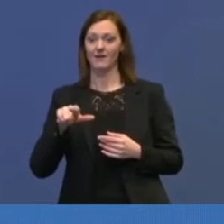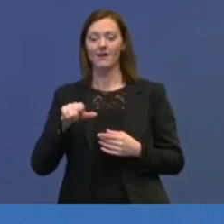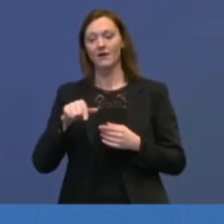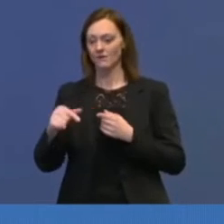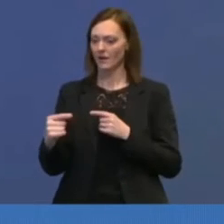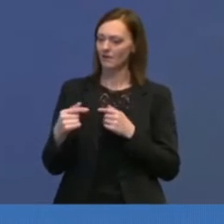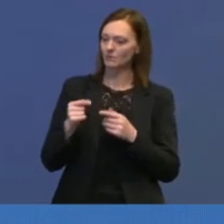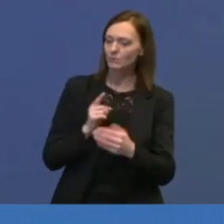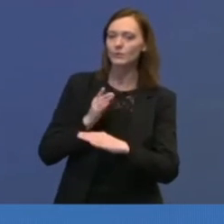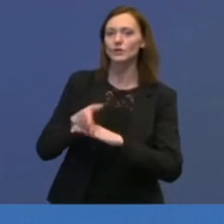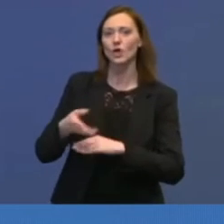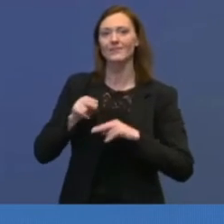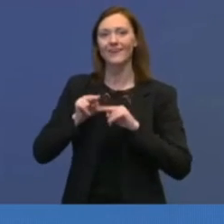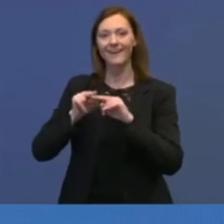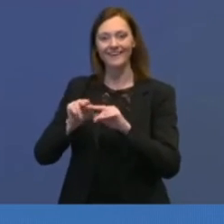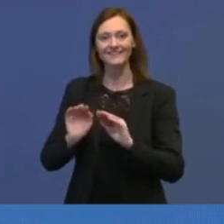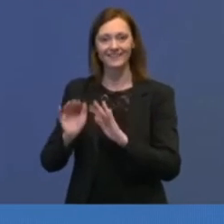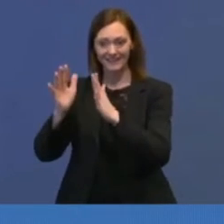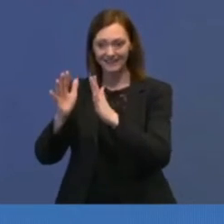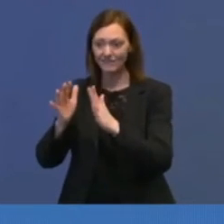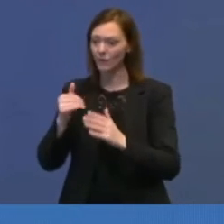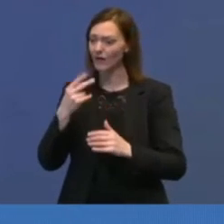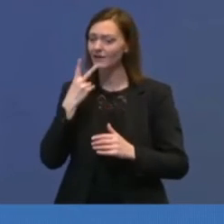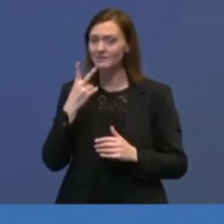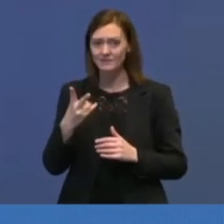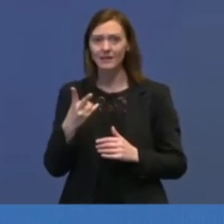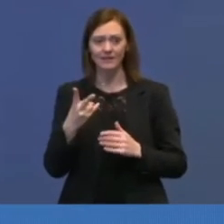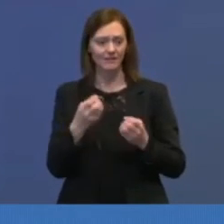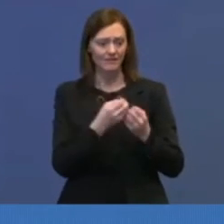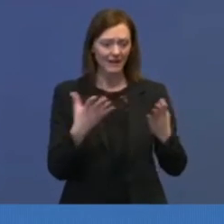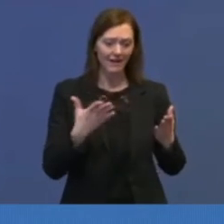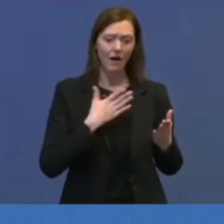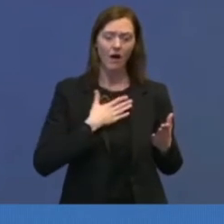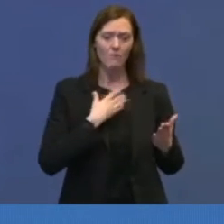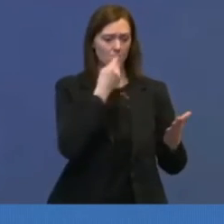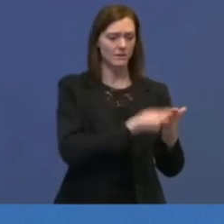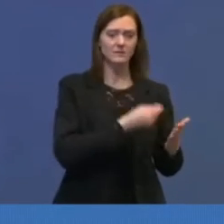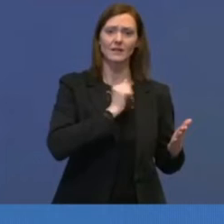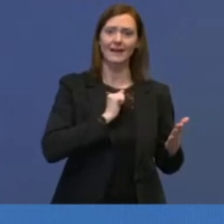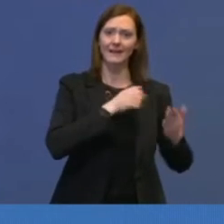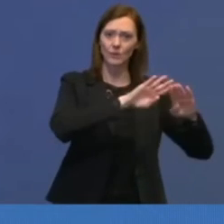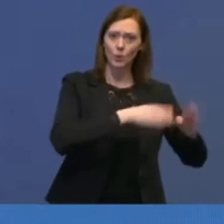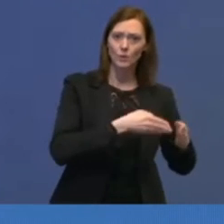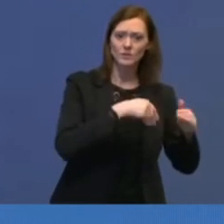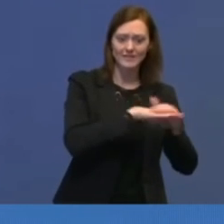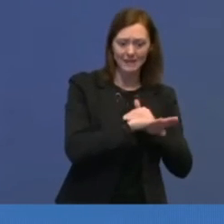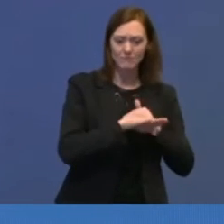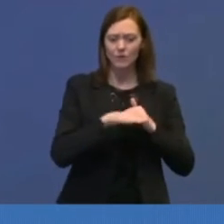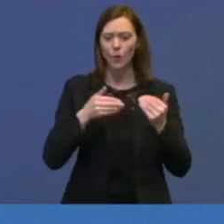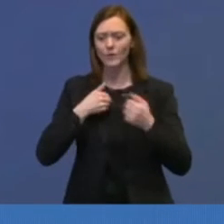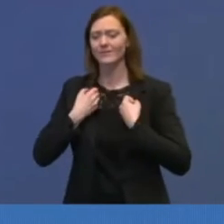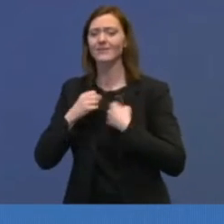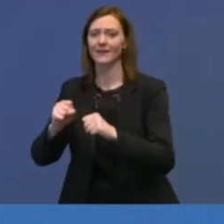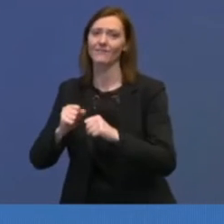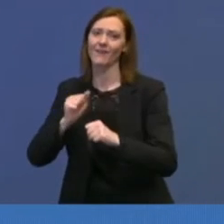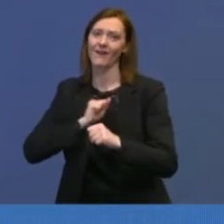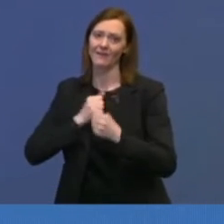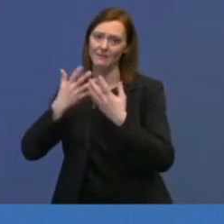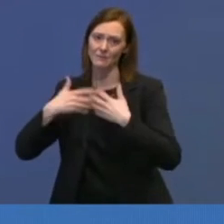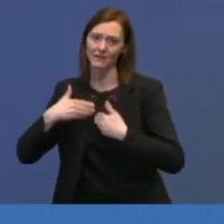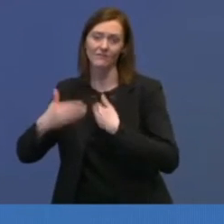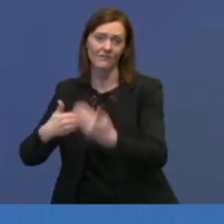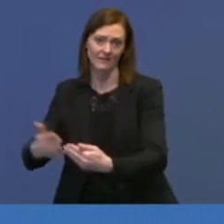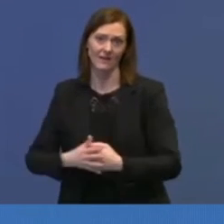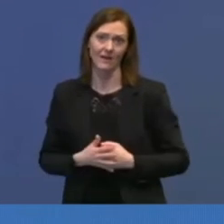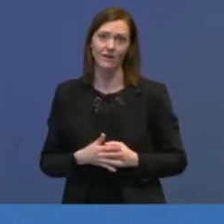uraarkaardigay guri huudi si aya shirkadoodu uxudmin. Marka aqwaaqib adak ayaak soo gaarday dad